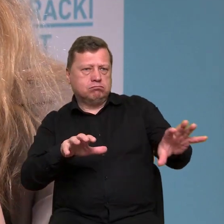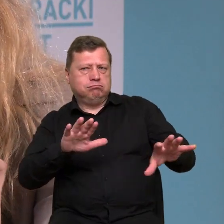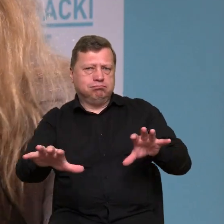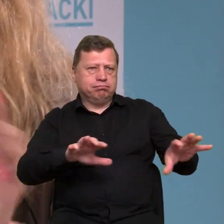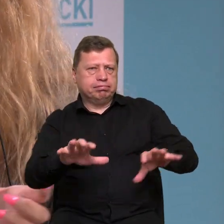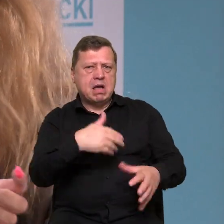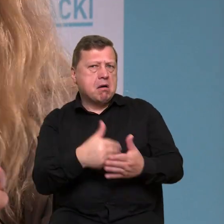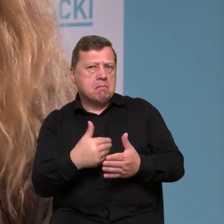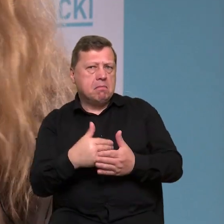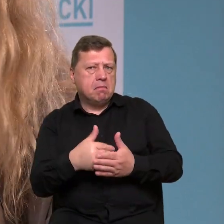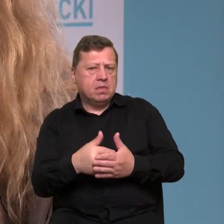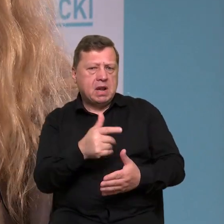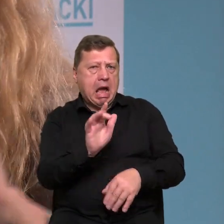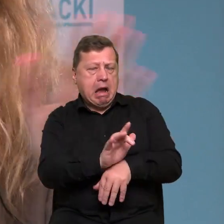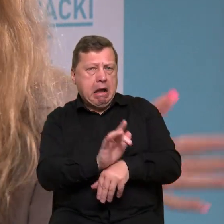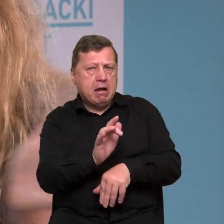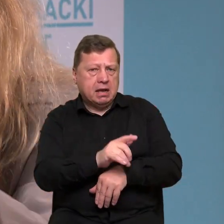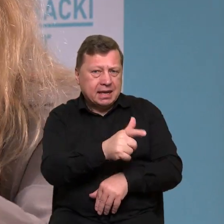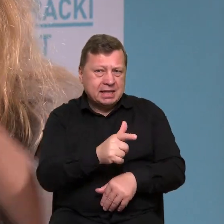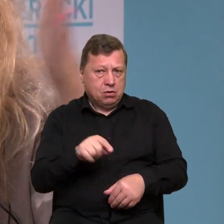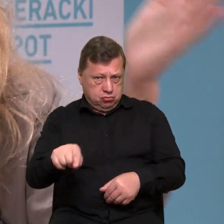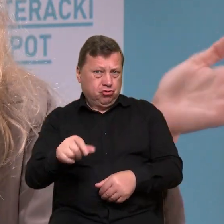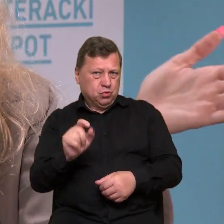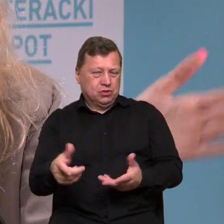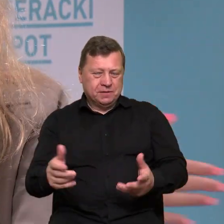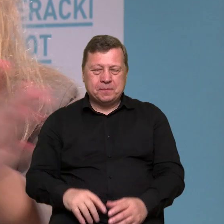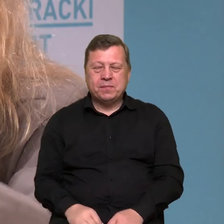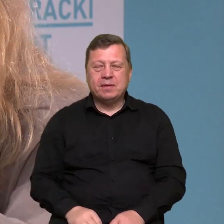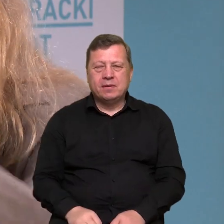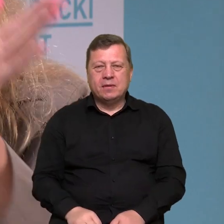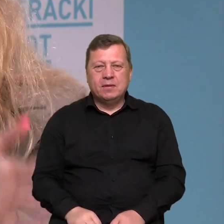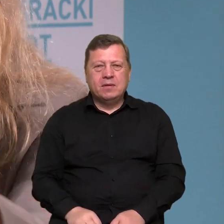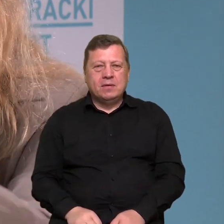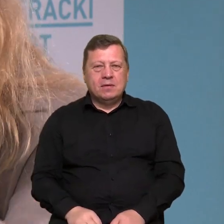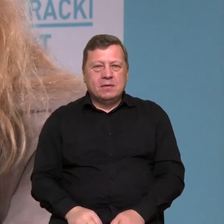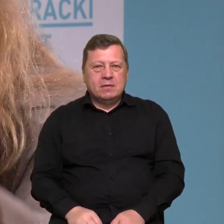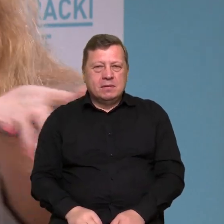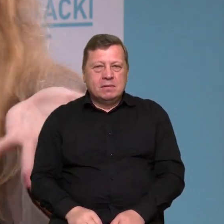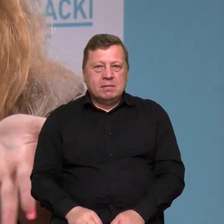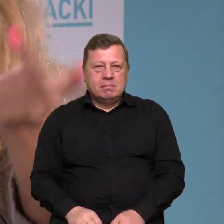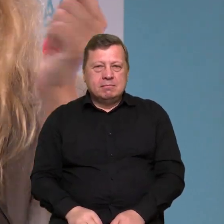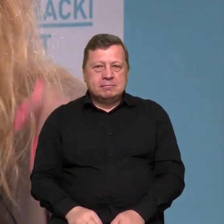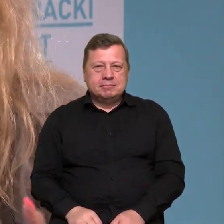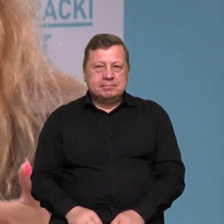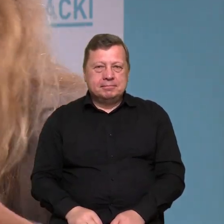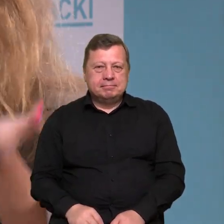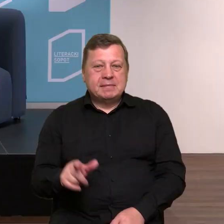dlaczego jest krytykowana, więc jest tu pewien, jak gdyby,